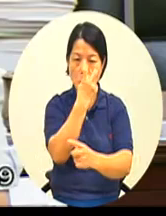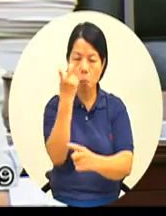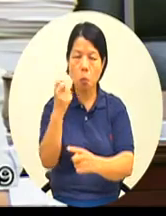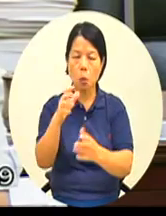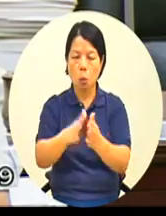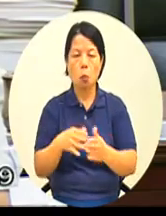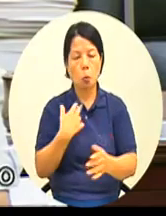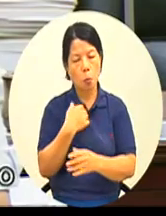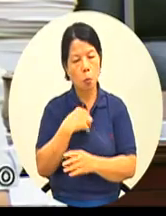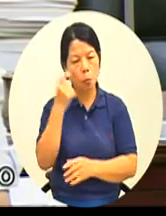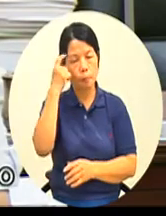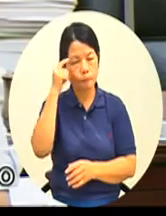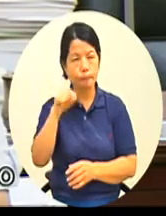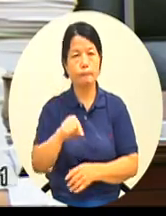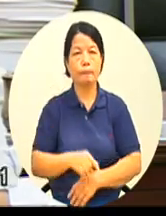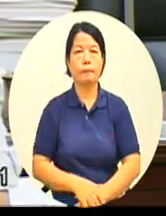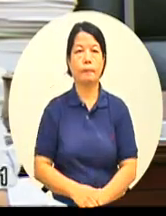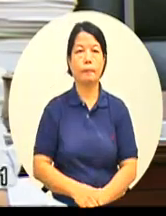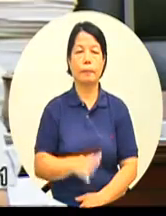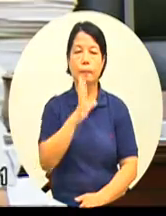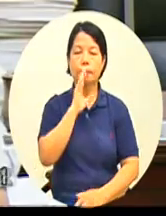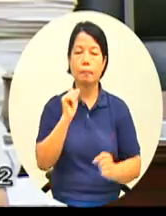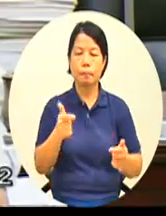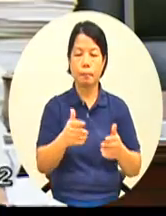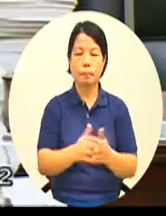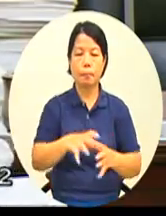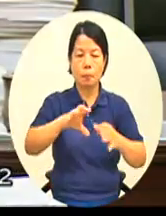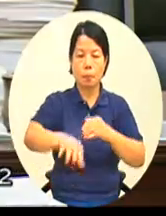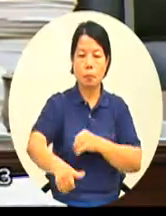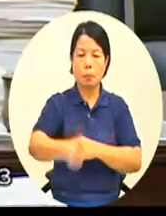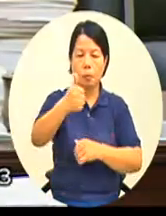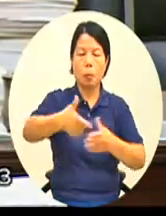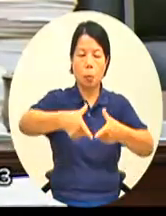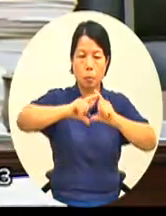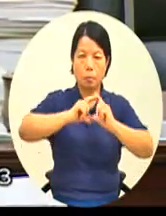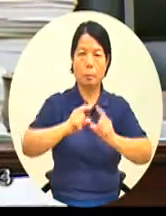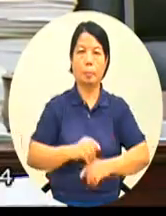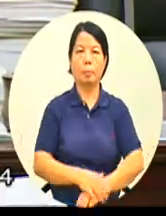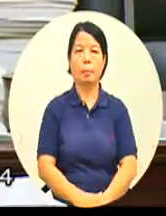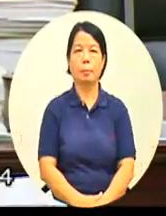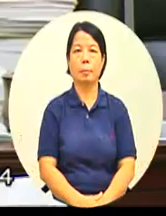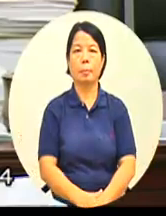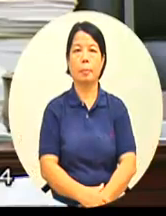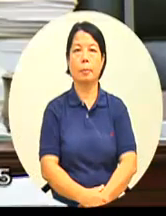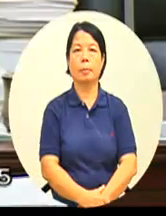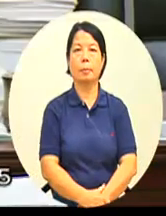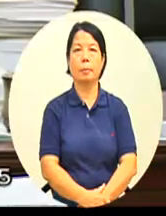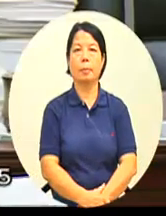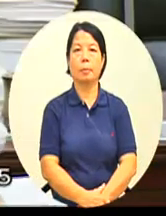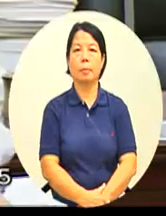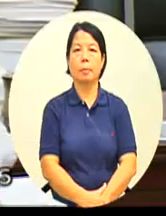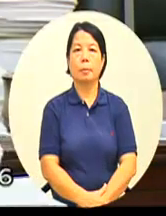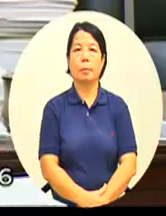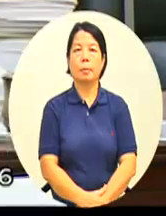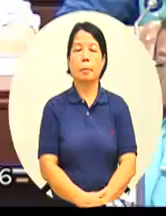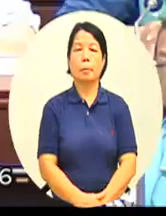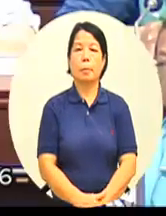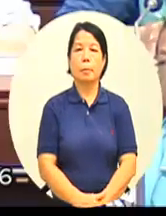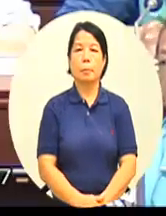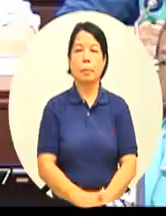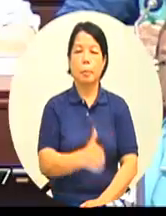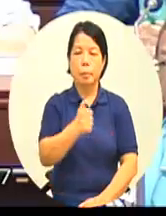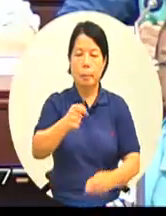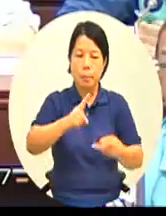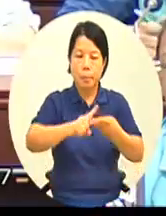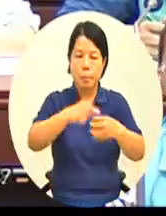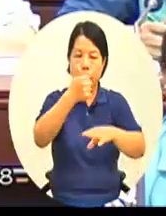心得。那是不是请哦局长后可以答复？ 来，请姚局长答复。 谢谢主